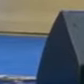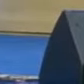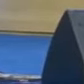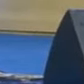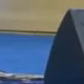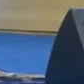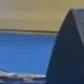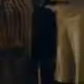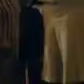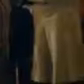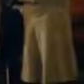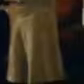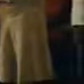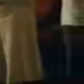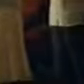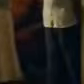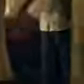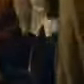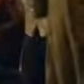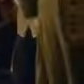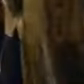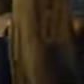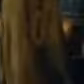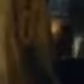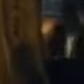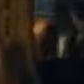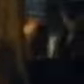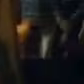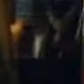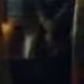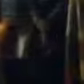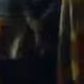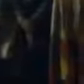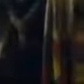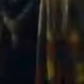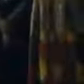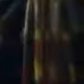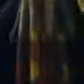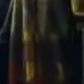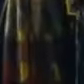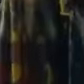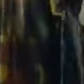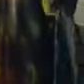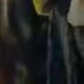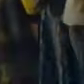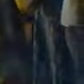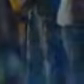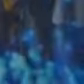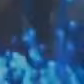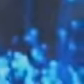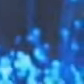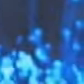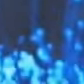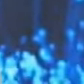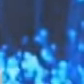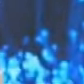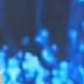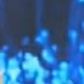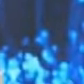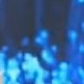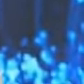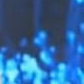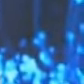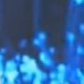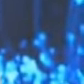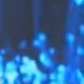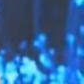nom de ge perd notre maison ce soir bénissant